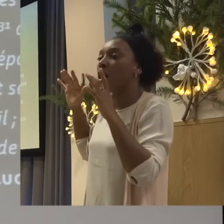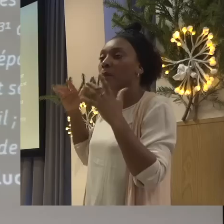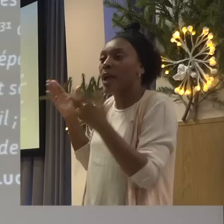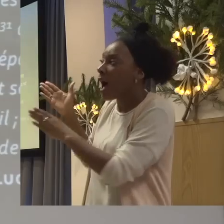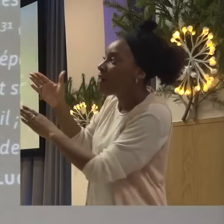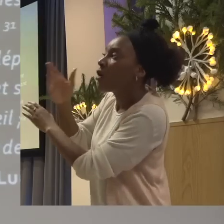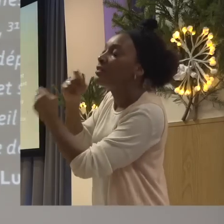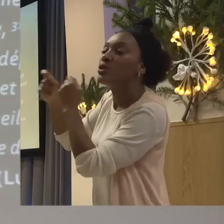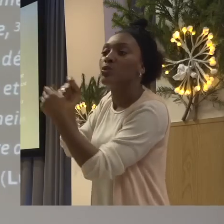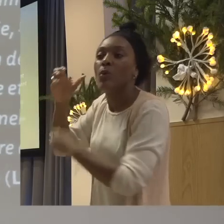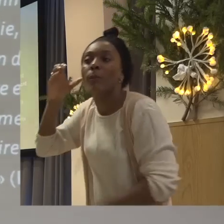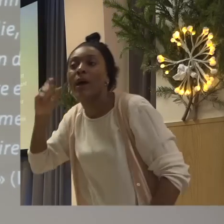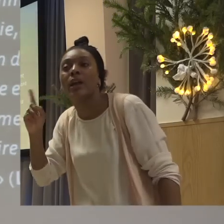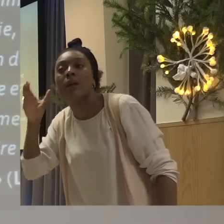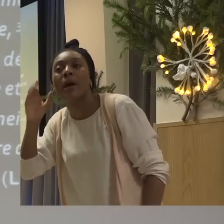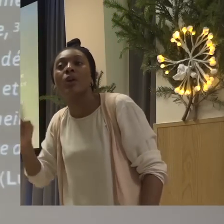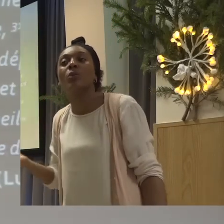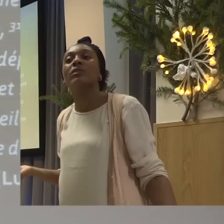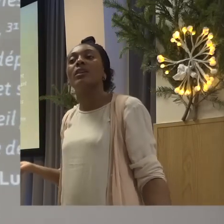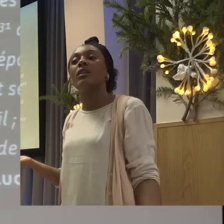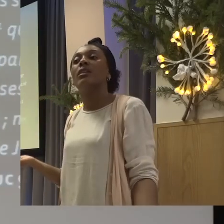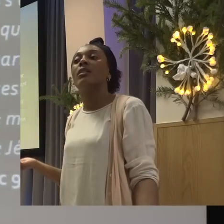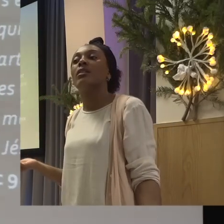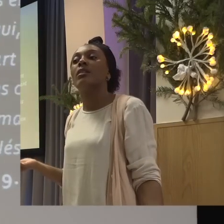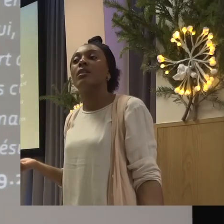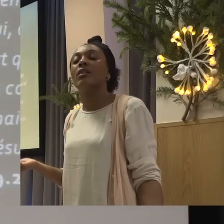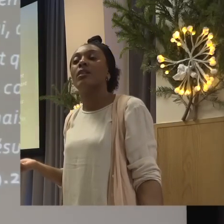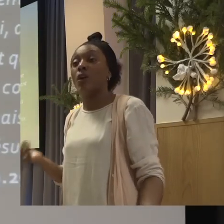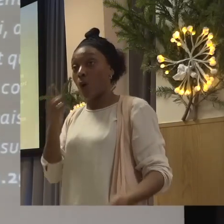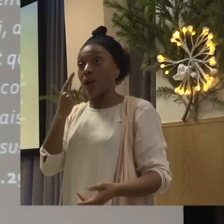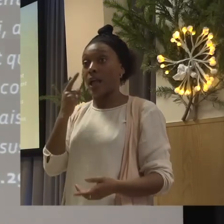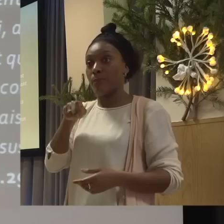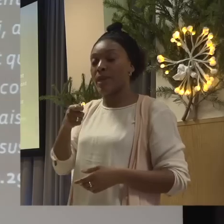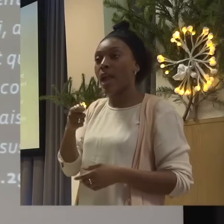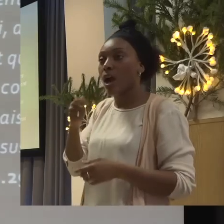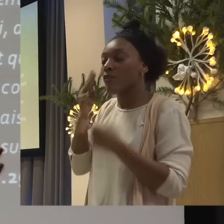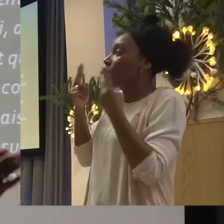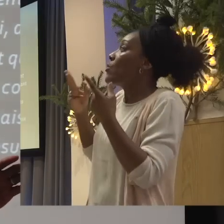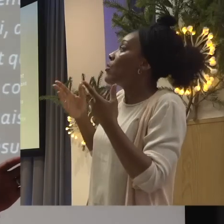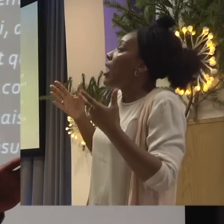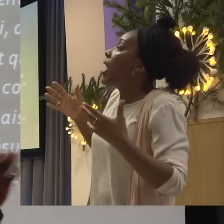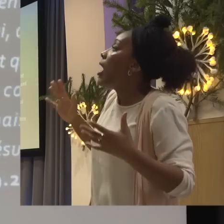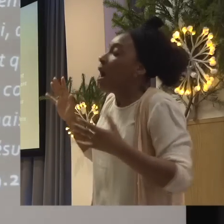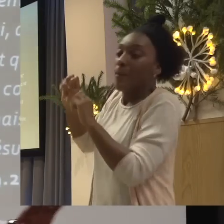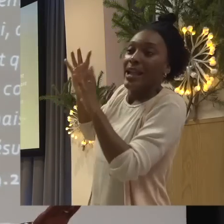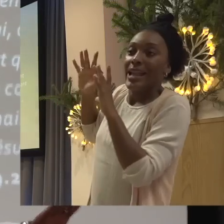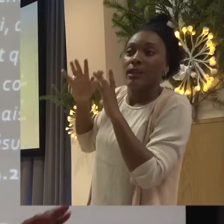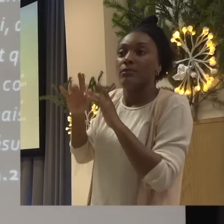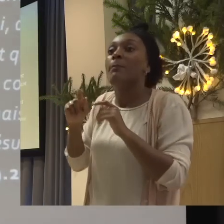vu cette scène incroyable, écoutez la première réflexion, au lieu de dire de quoi parlait-il?